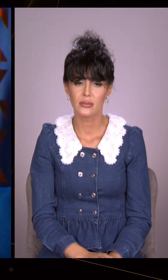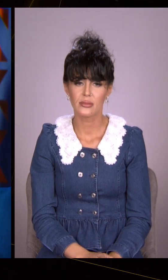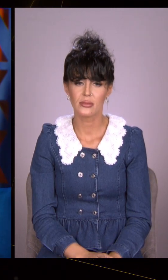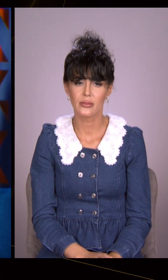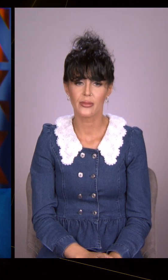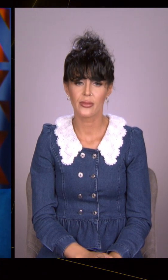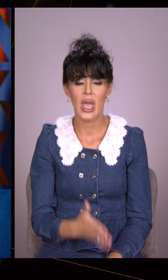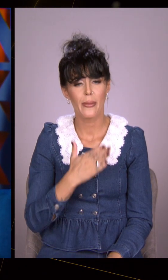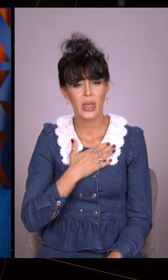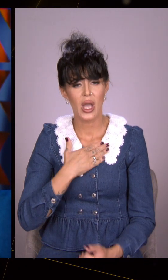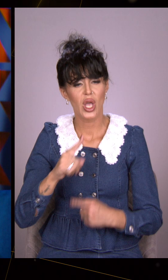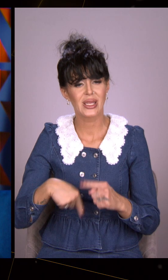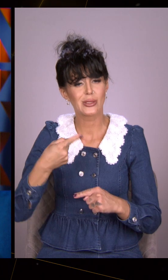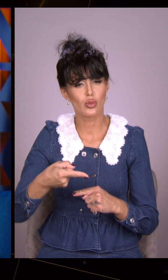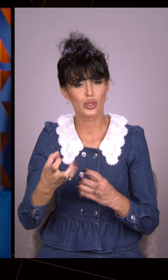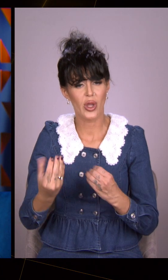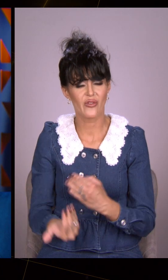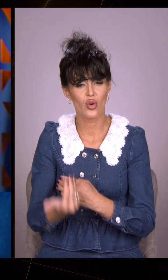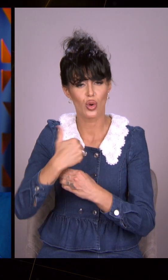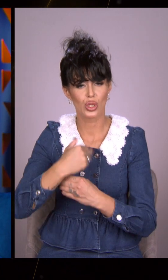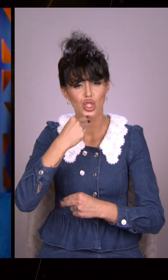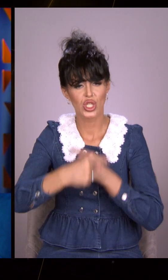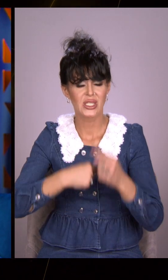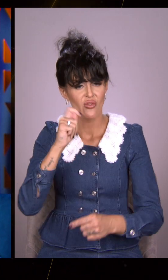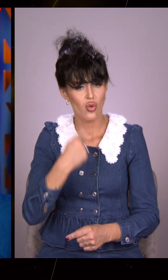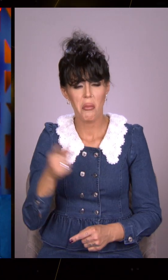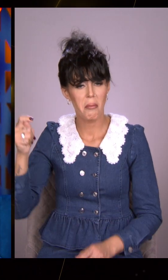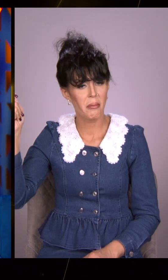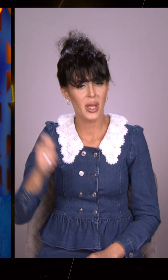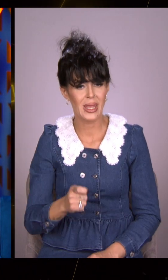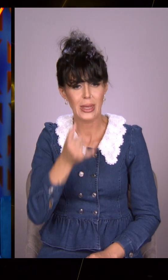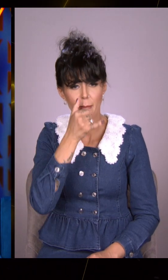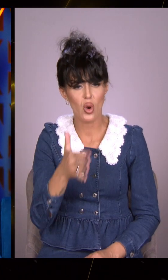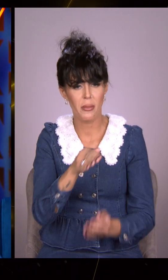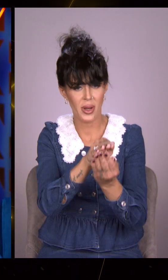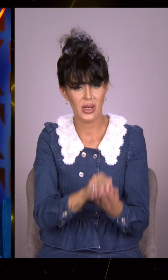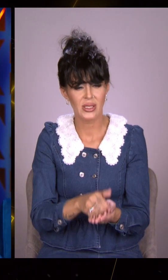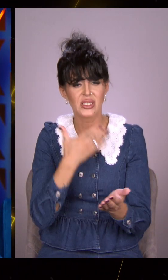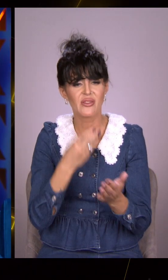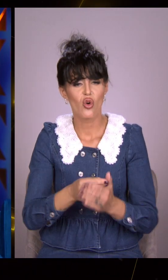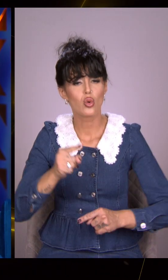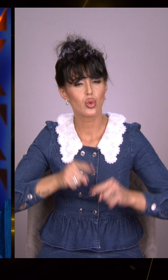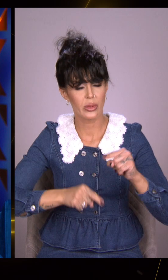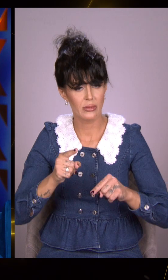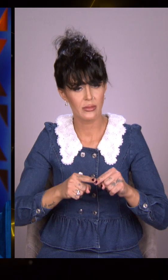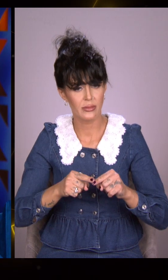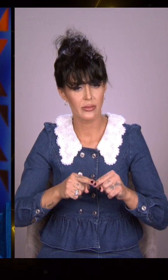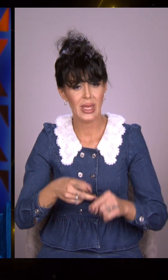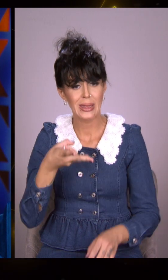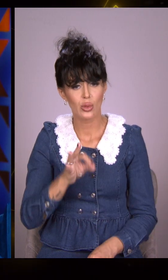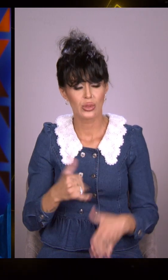Наша наступна гостя через бойові дії не змогла приїхати на похорони найрідніших. А